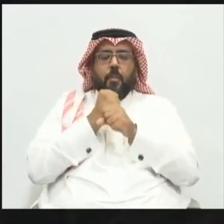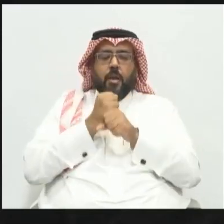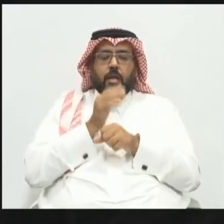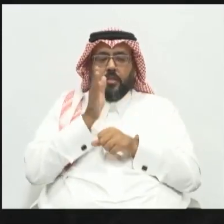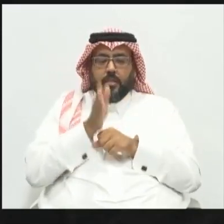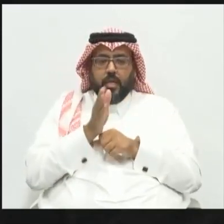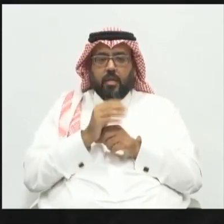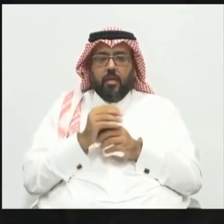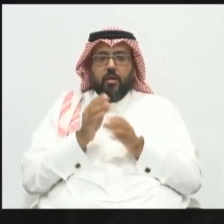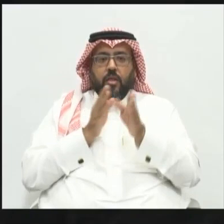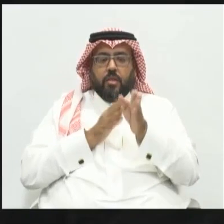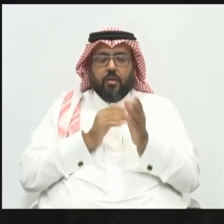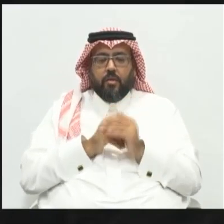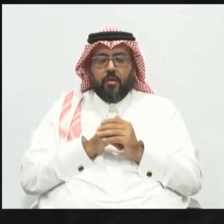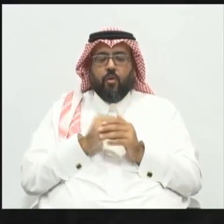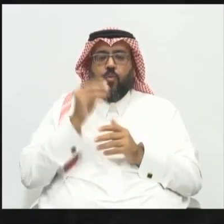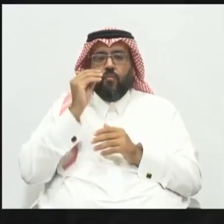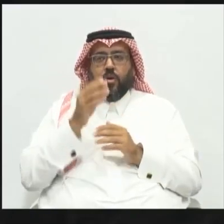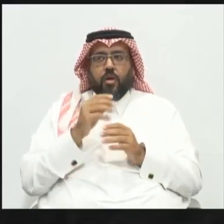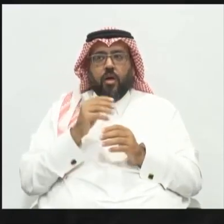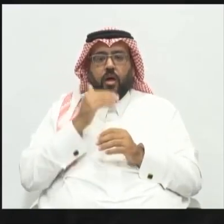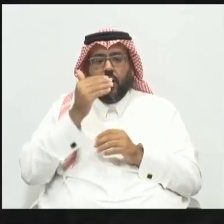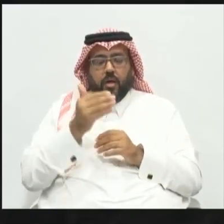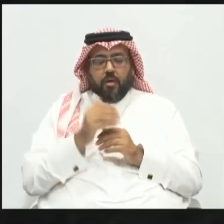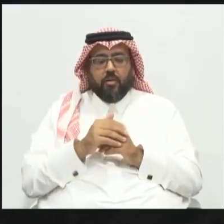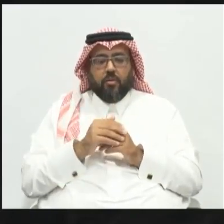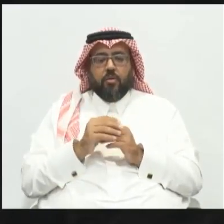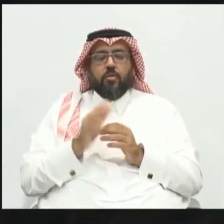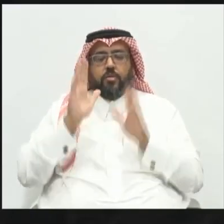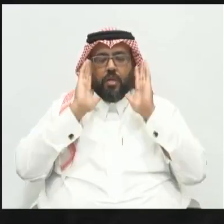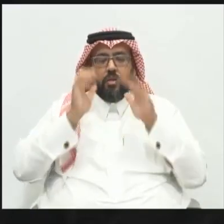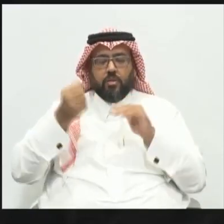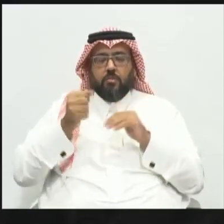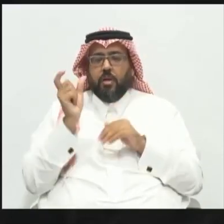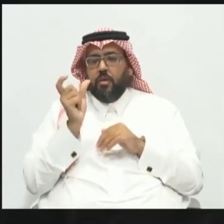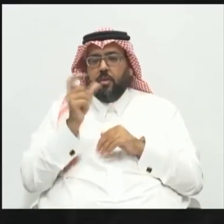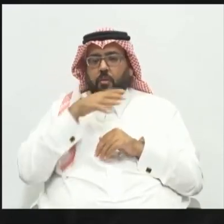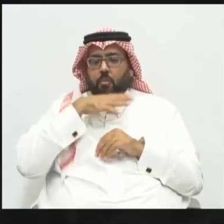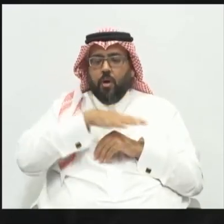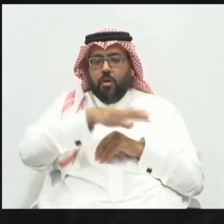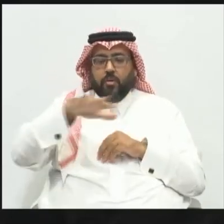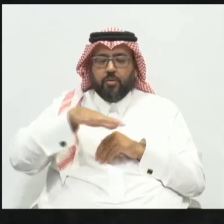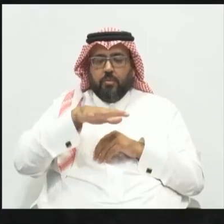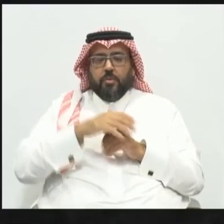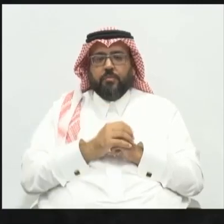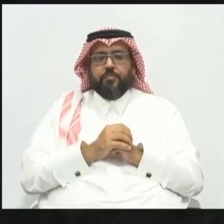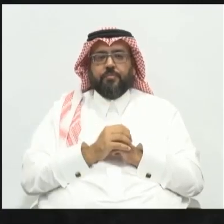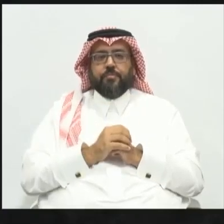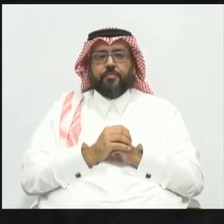وان يلهمنا رشدنا وان يوفقنا لكل خير ويعيننا عليه وصلى الله على نبينا محمد واله وصحبه ا